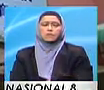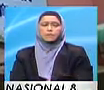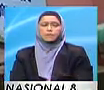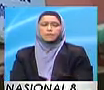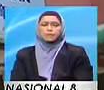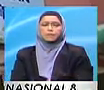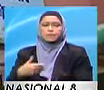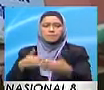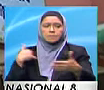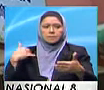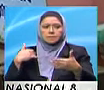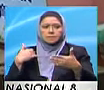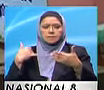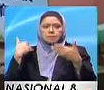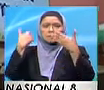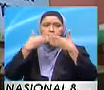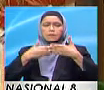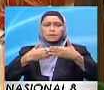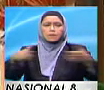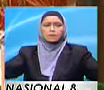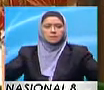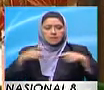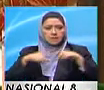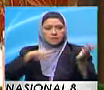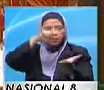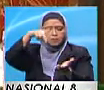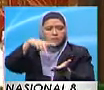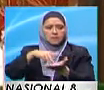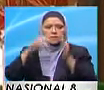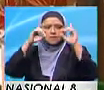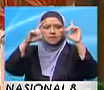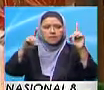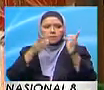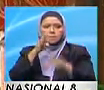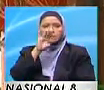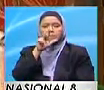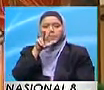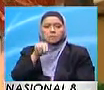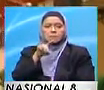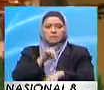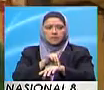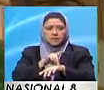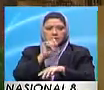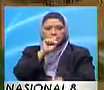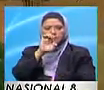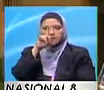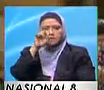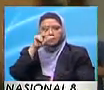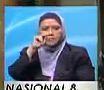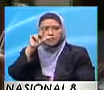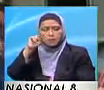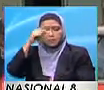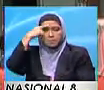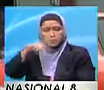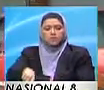Beliau sebelum itu melancarkan pusat komuniti pendidikan Budiman di Skinchan. Pusat ini menyediakan ruang kepada masyarakat Tionghoa untuk menjalankan aktiviti pendidikan